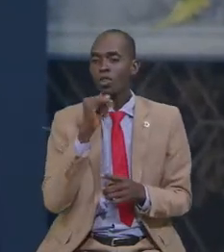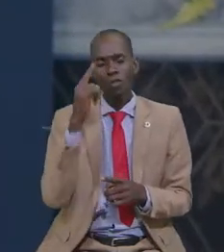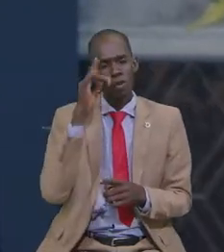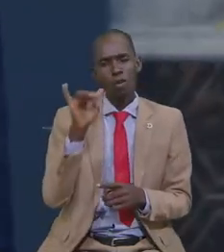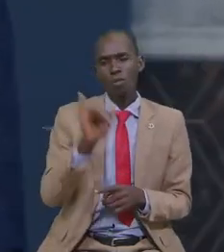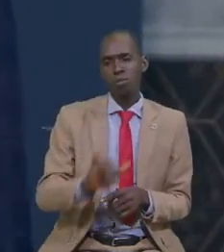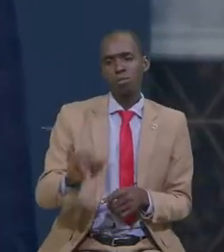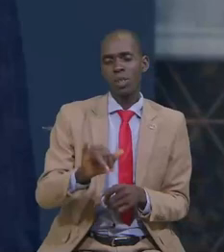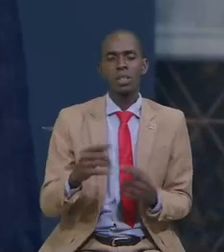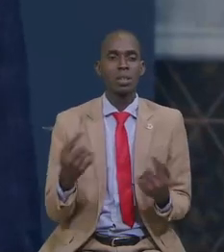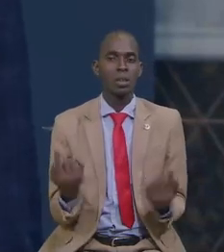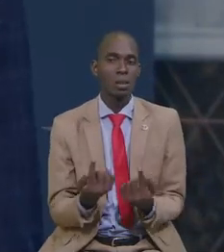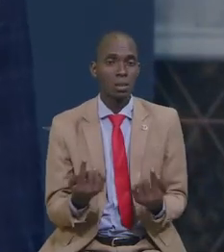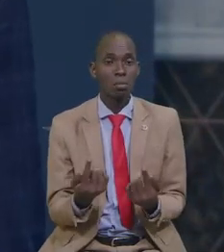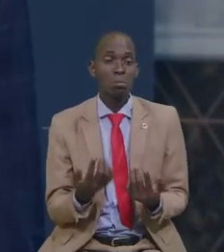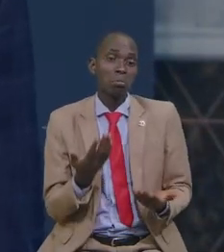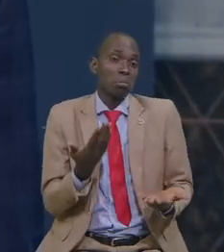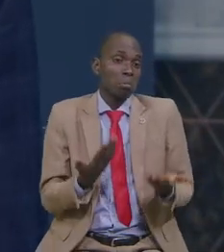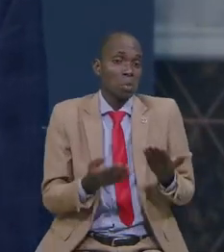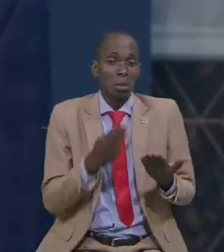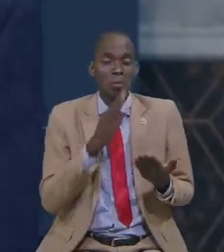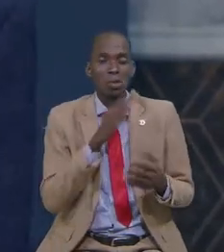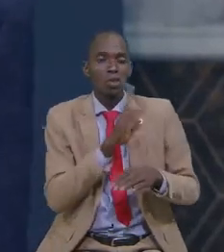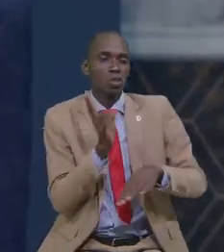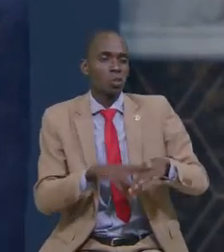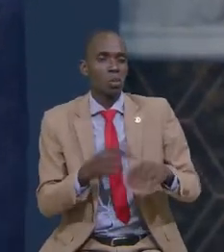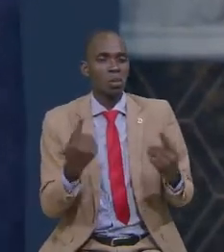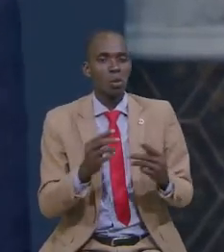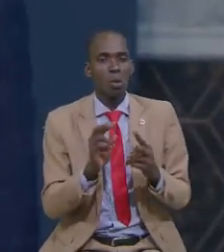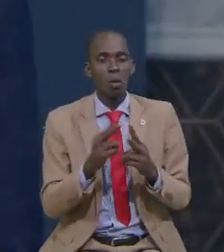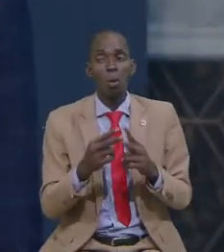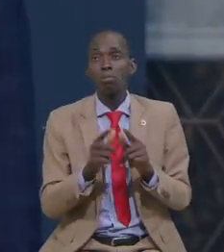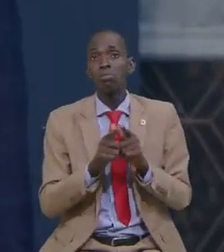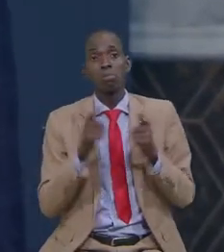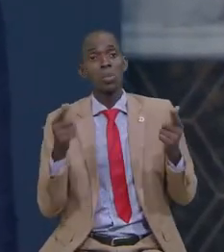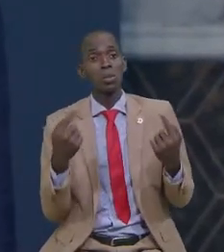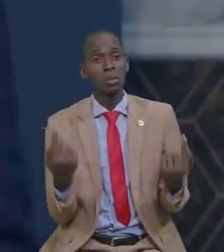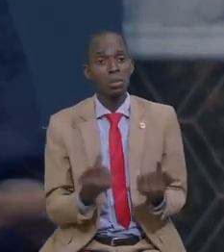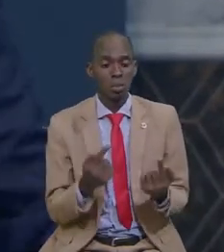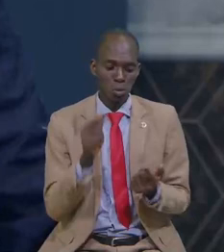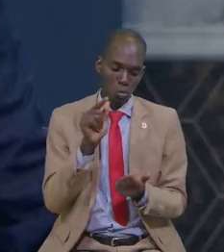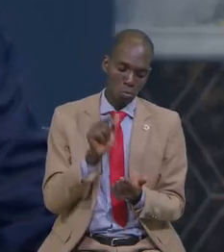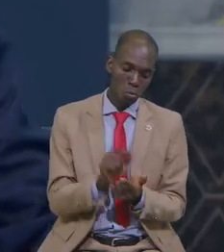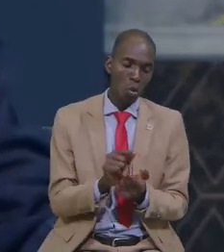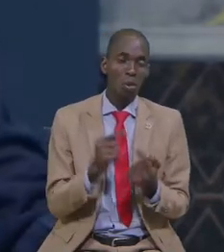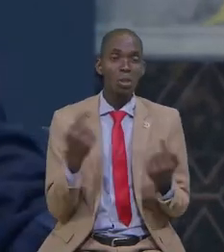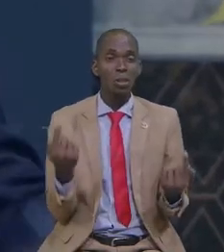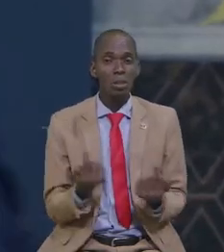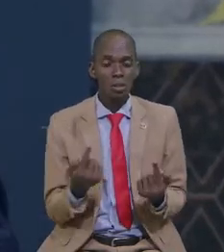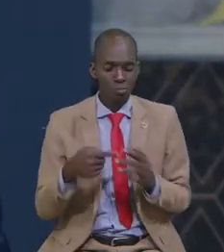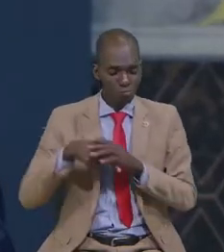pas un péché commun, mais ordinaire ou extraordinaire, grand ou petit,